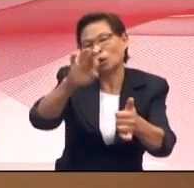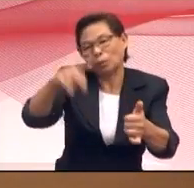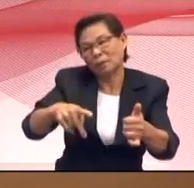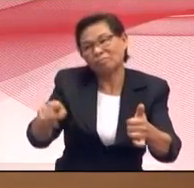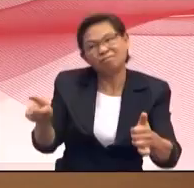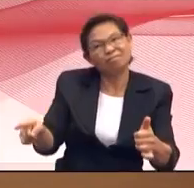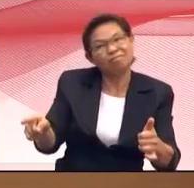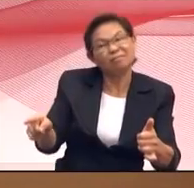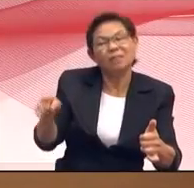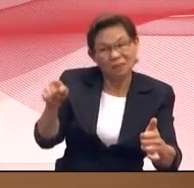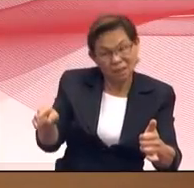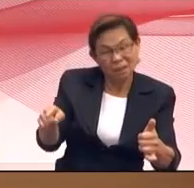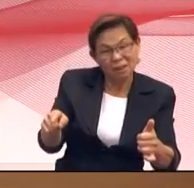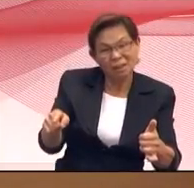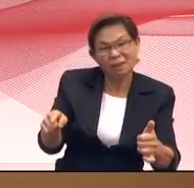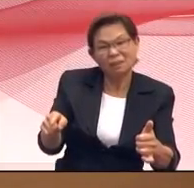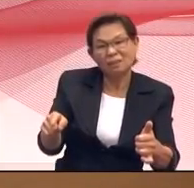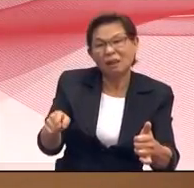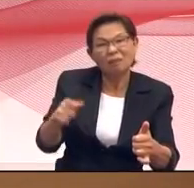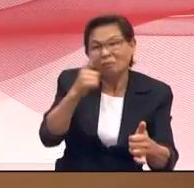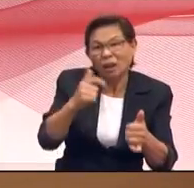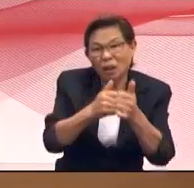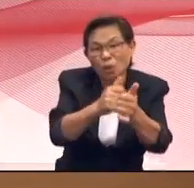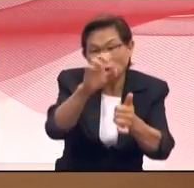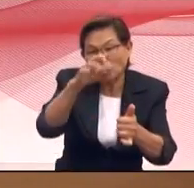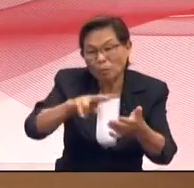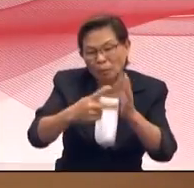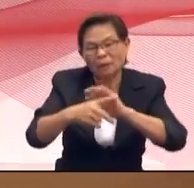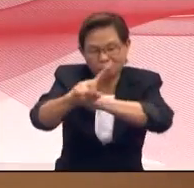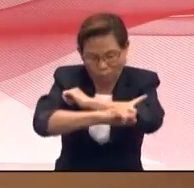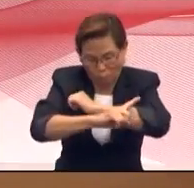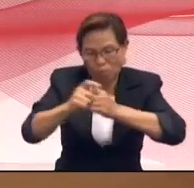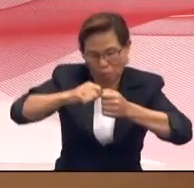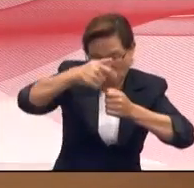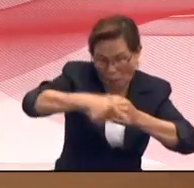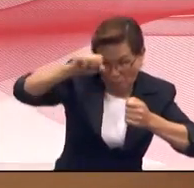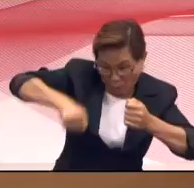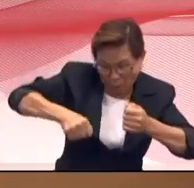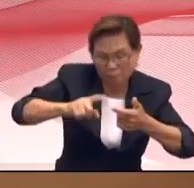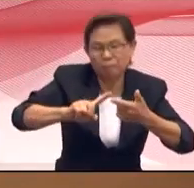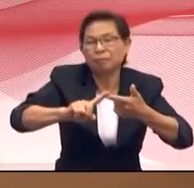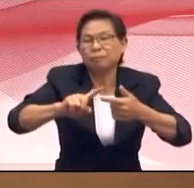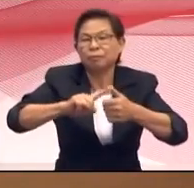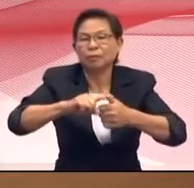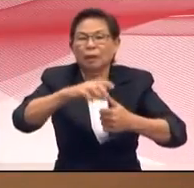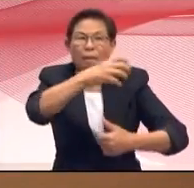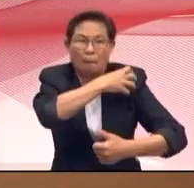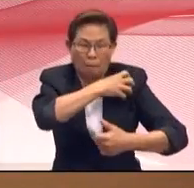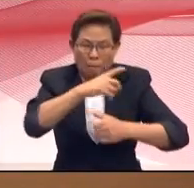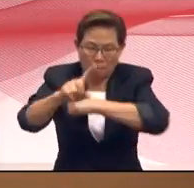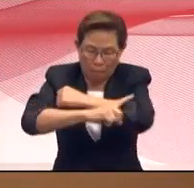Dan kegagalan ini boleh menyebabkan yang pertama, diambil compound, diambil tindakan compound oleh pihak